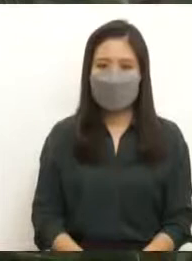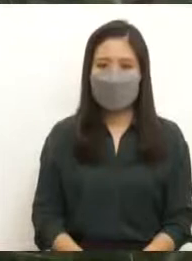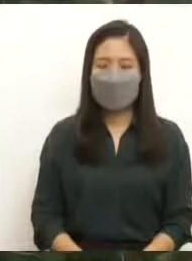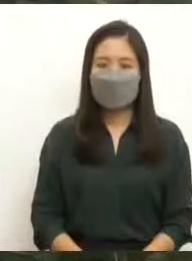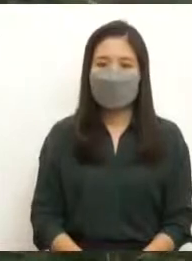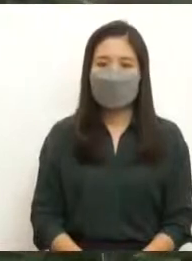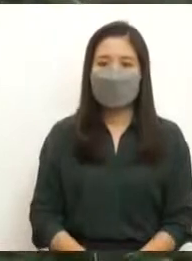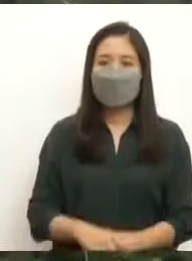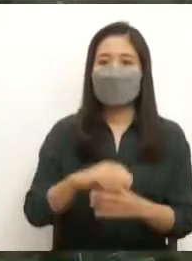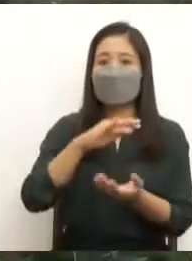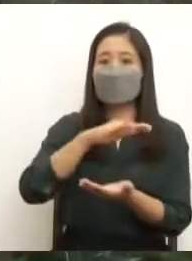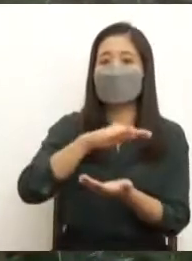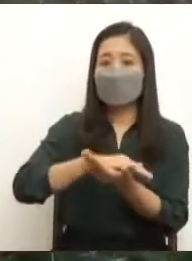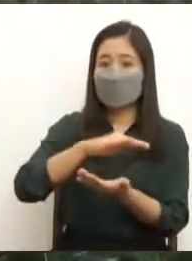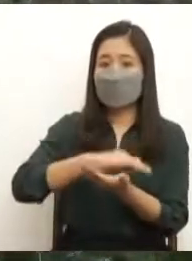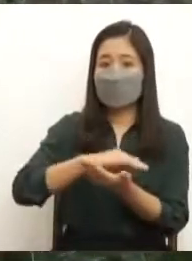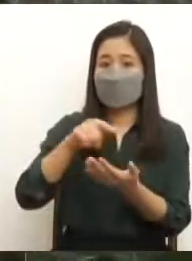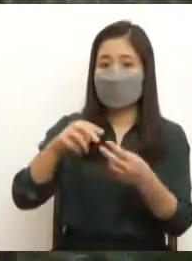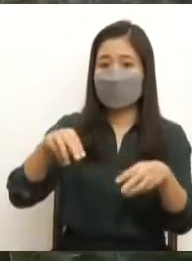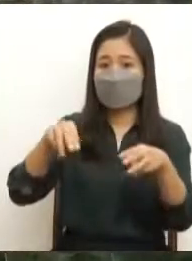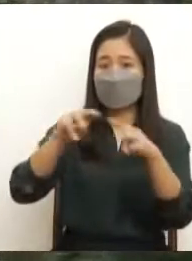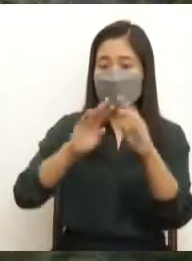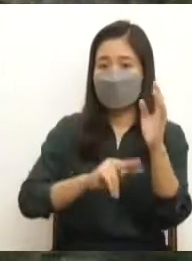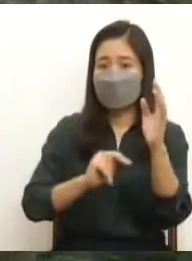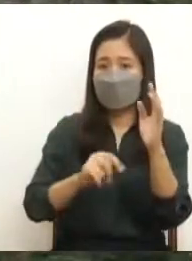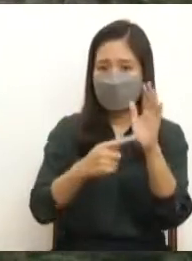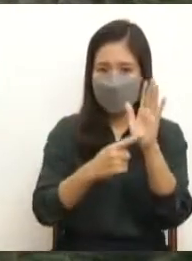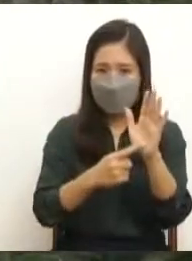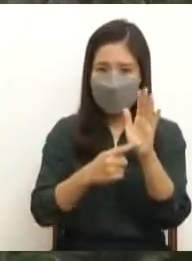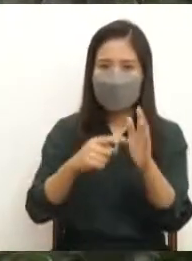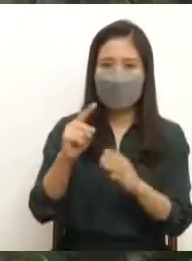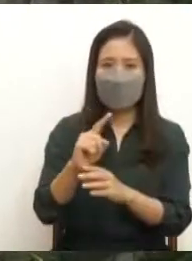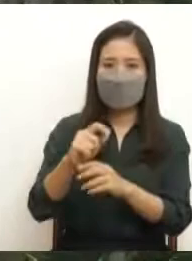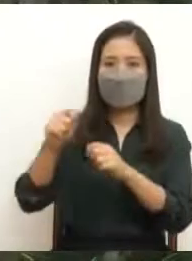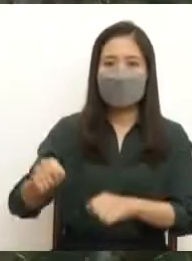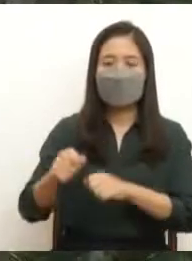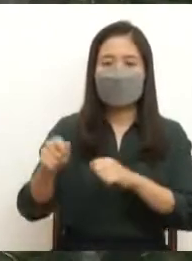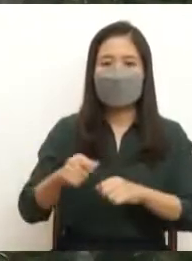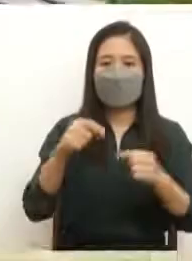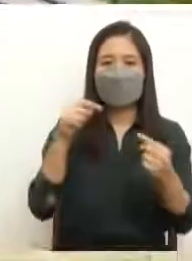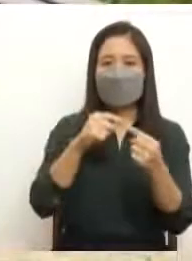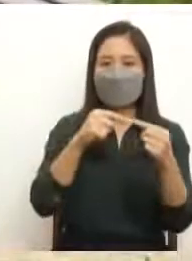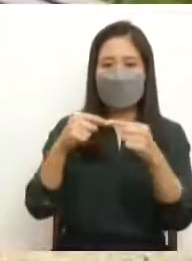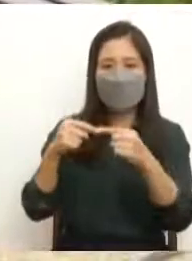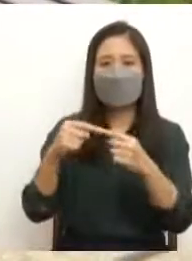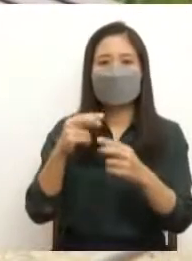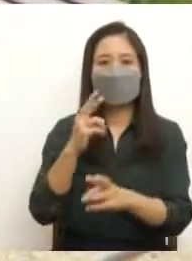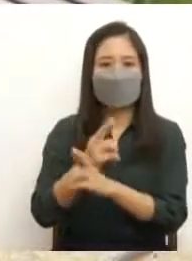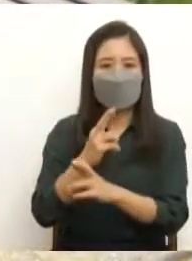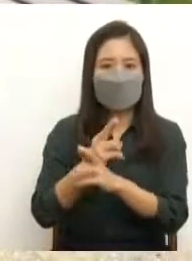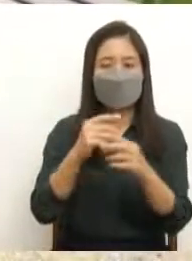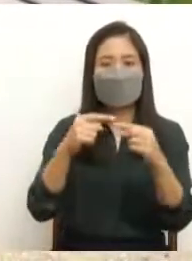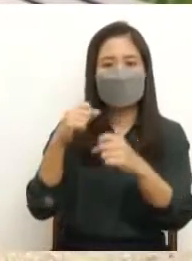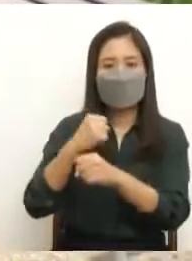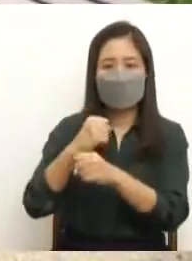โรงเรียนวัดประดิษฐารามนะเป็นโรงเรียนต้นแบบอารยเกษตรนะครับสืบสานรักษาต่อยอดตามแนวพระรา